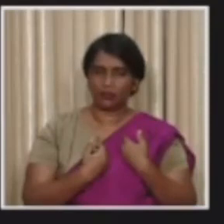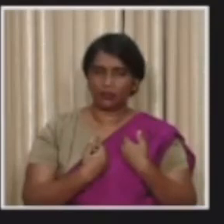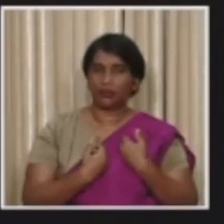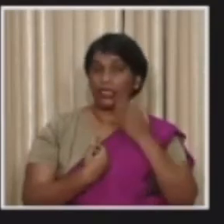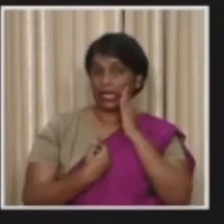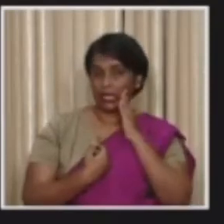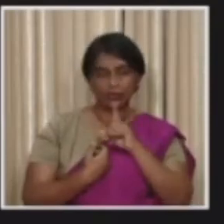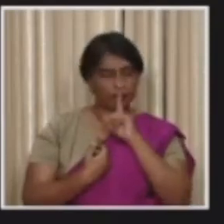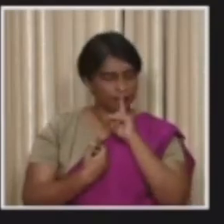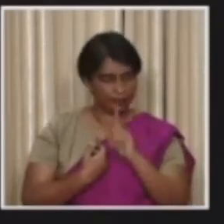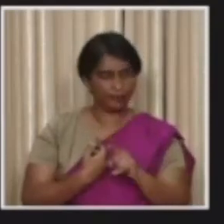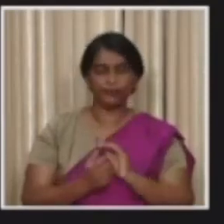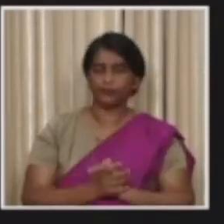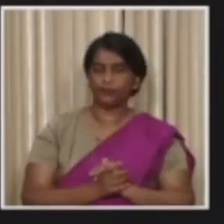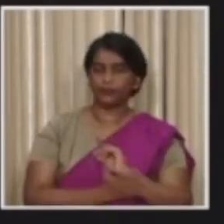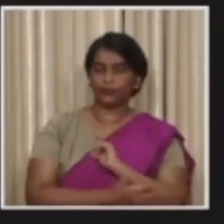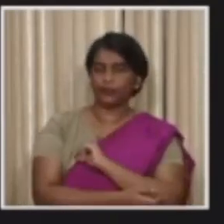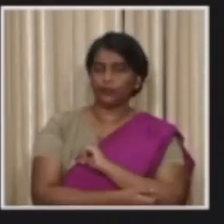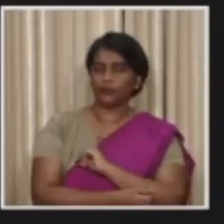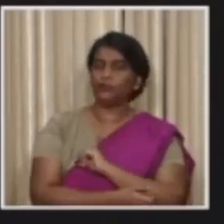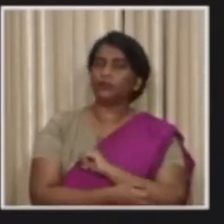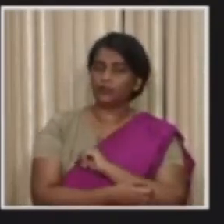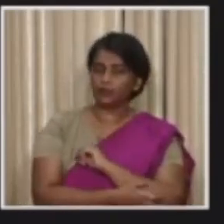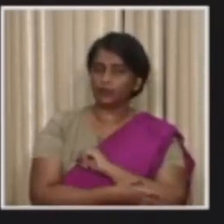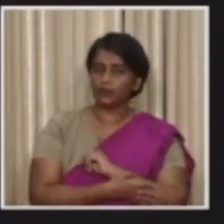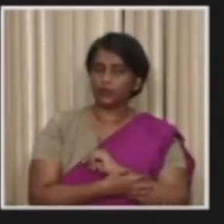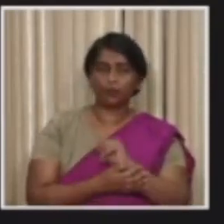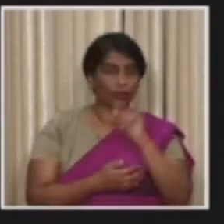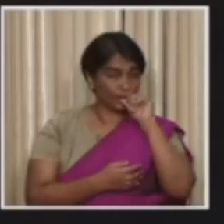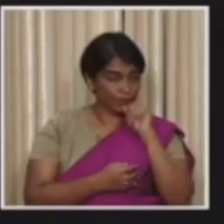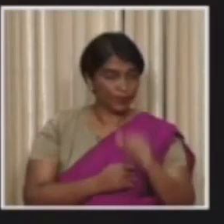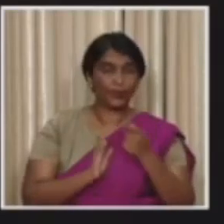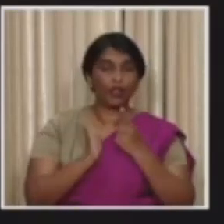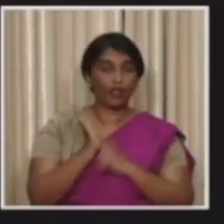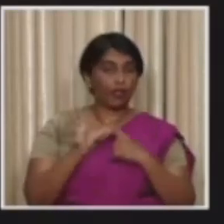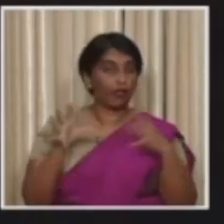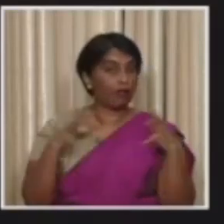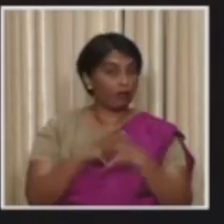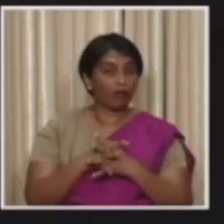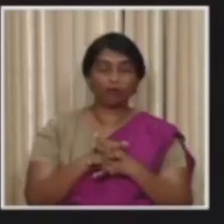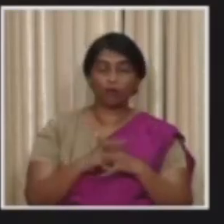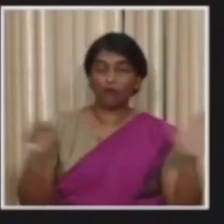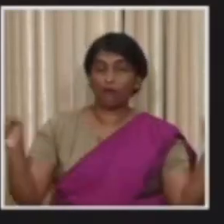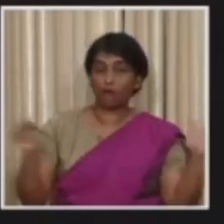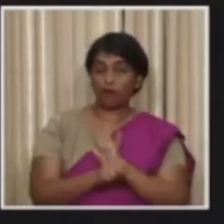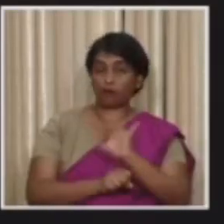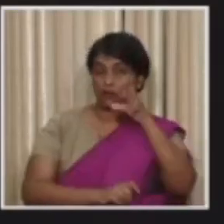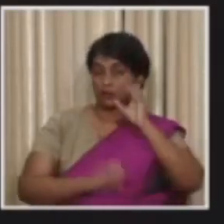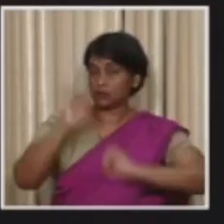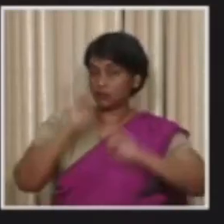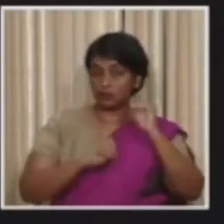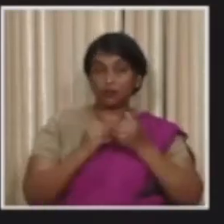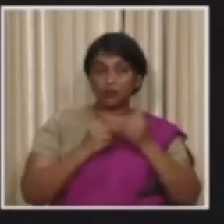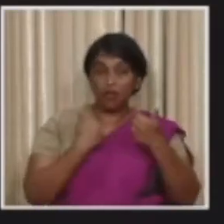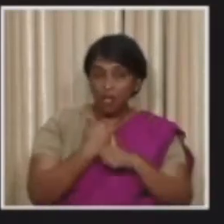ඉංග්‍රීසියෙන් කියනවා there is nothing called a perfect law. කිසිම නීතියක් අංග සම්පූර්ණයෙන් සකස් කරන තුරු